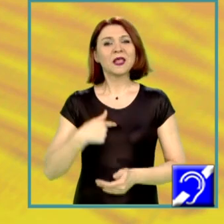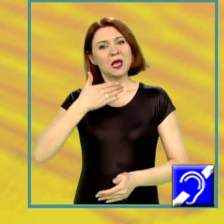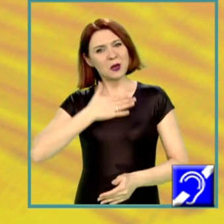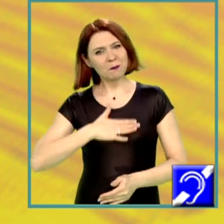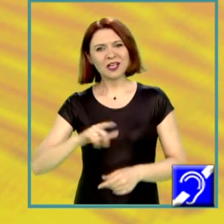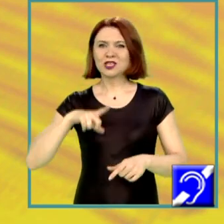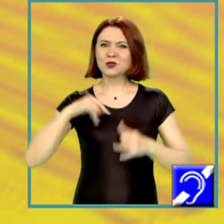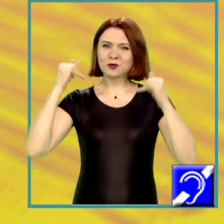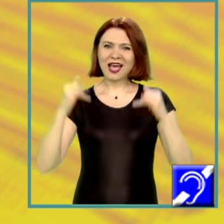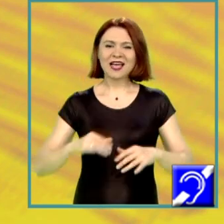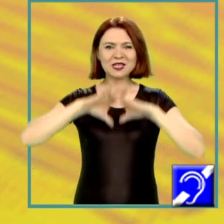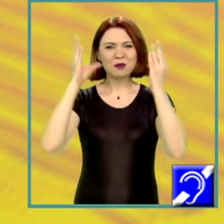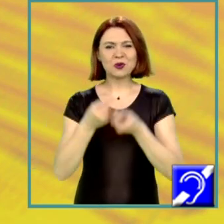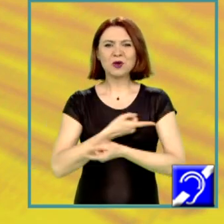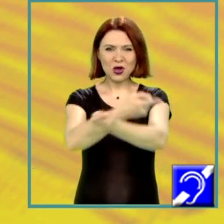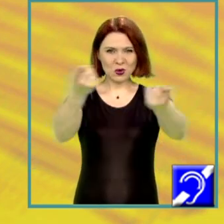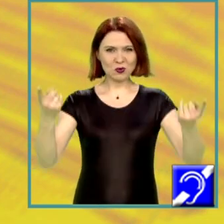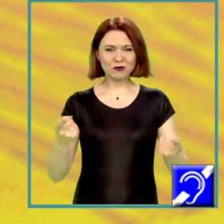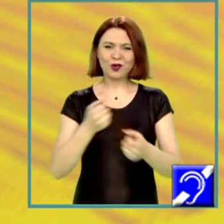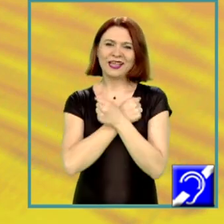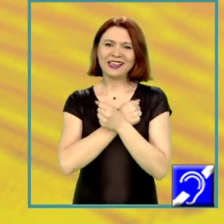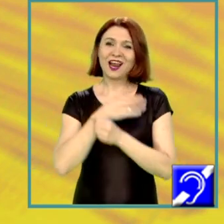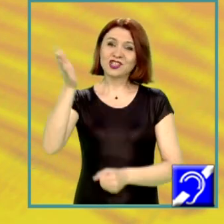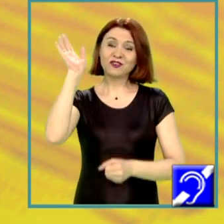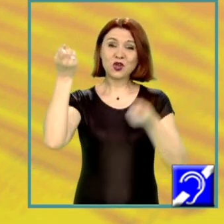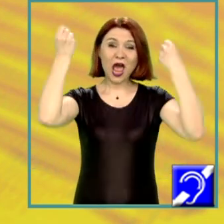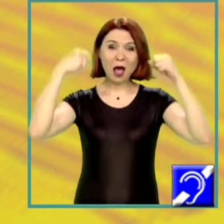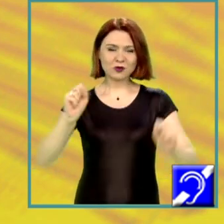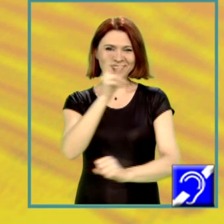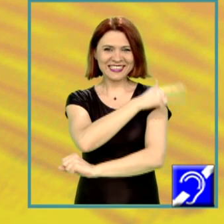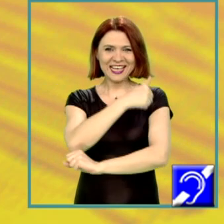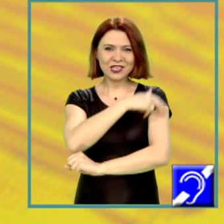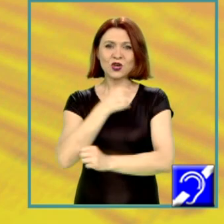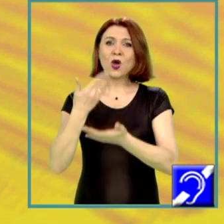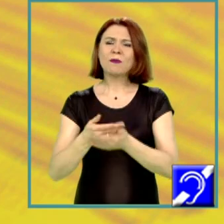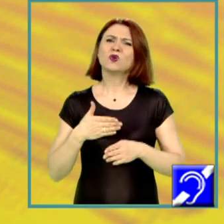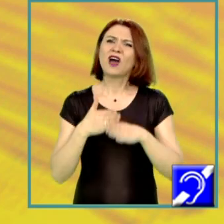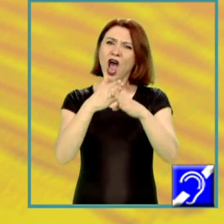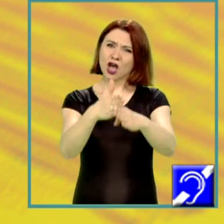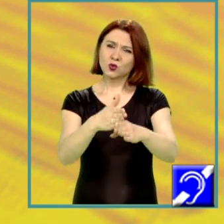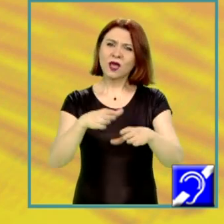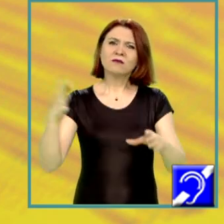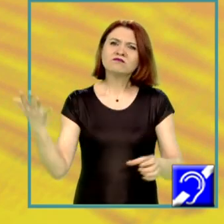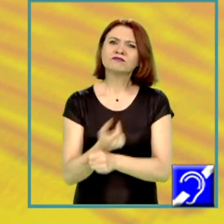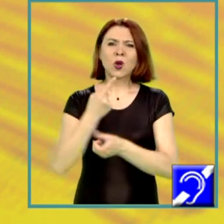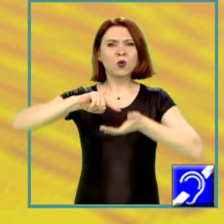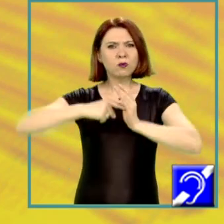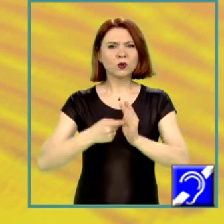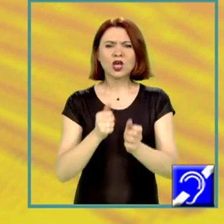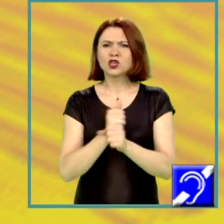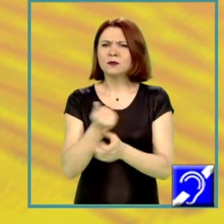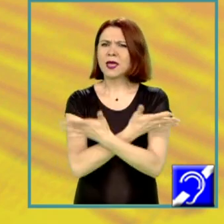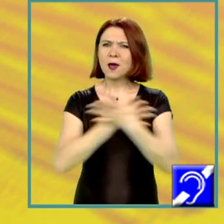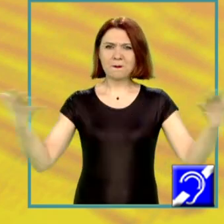plăcerea să mă aflu astăzi alături de voi dragi viitori absolvenți de liceu pentru a vă ajuta să obțineți un punctaj cât